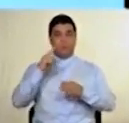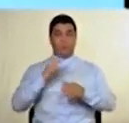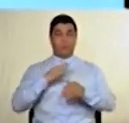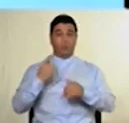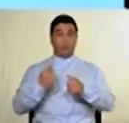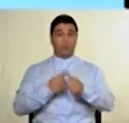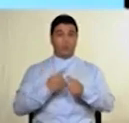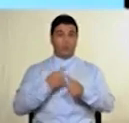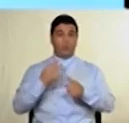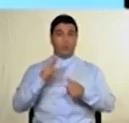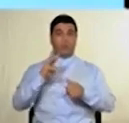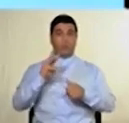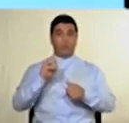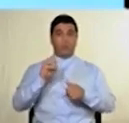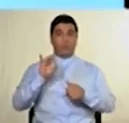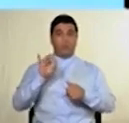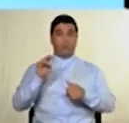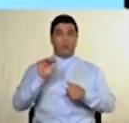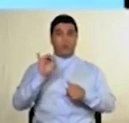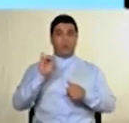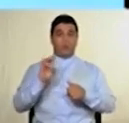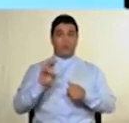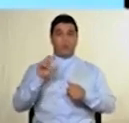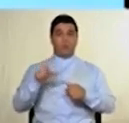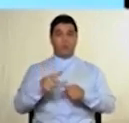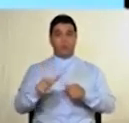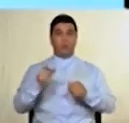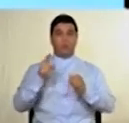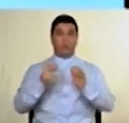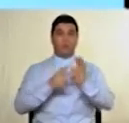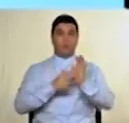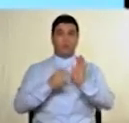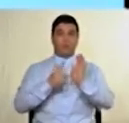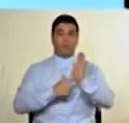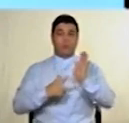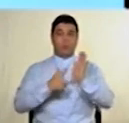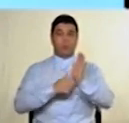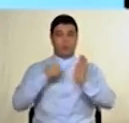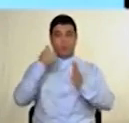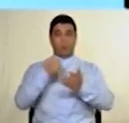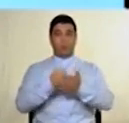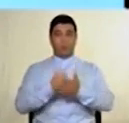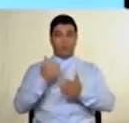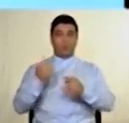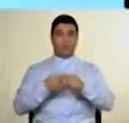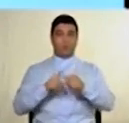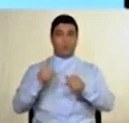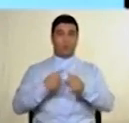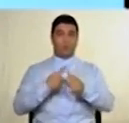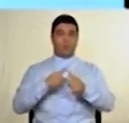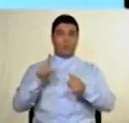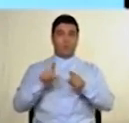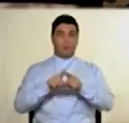nom aynan Meridian yo'li deb atalishi albatta 1877-yilga qadar shu nom bilan